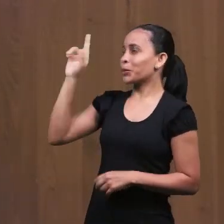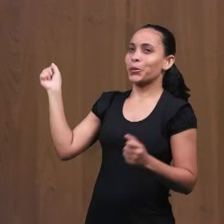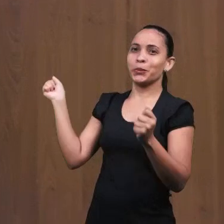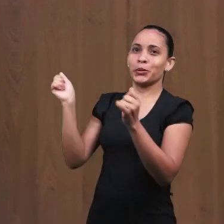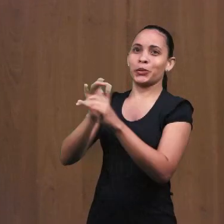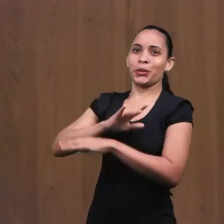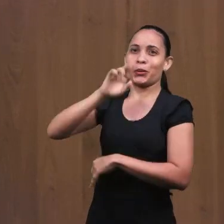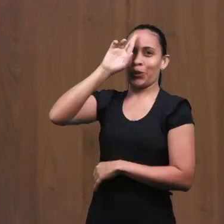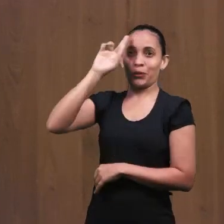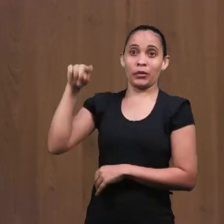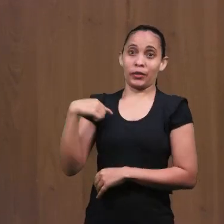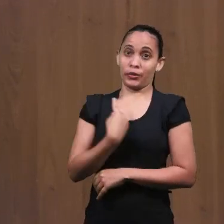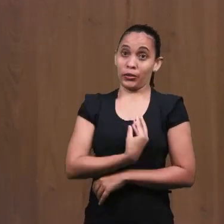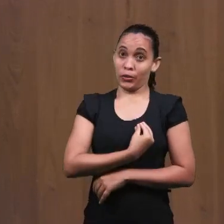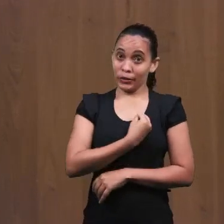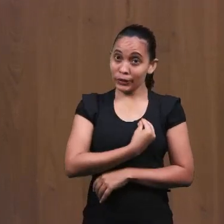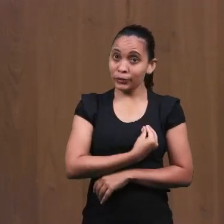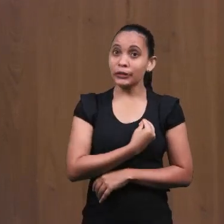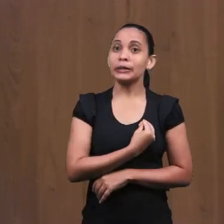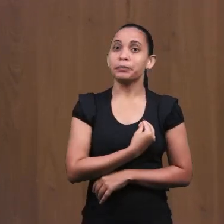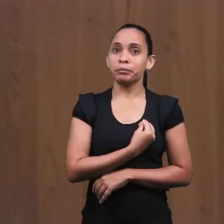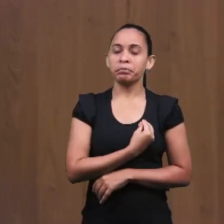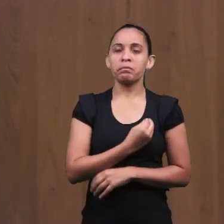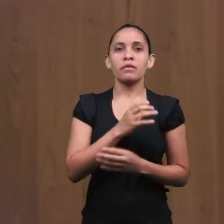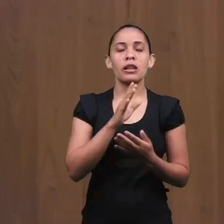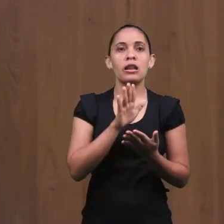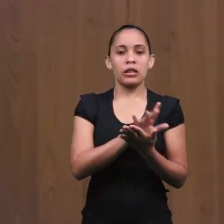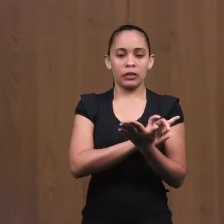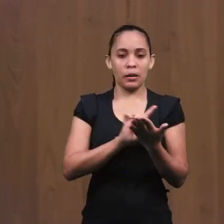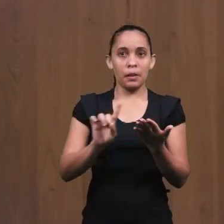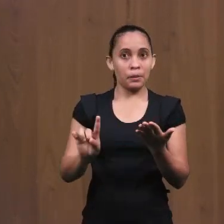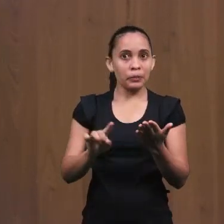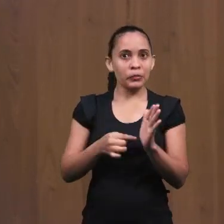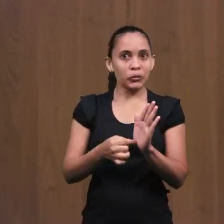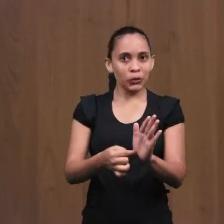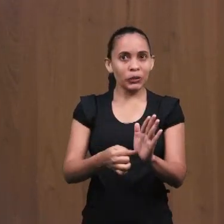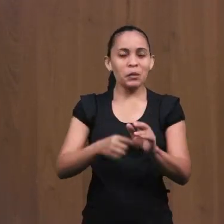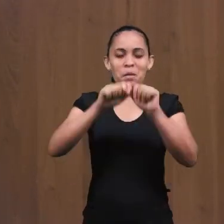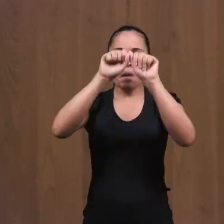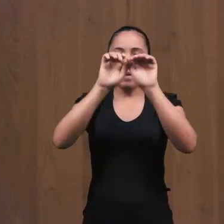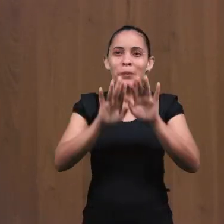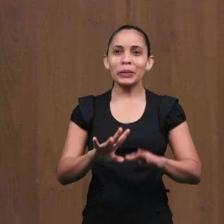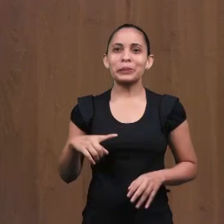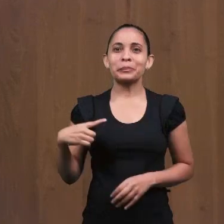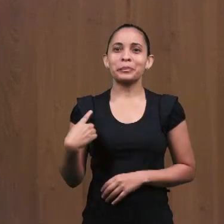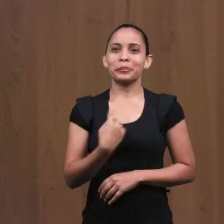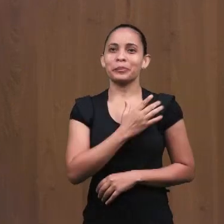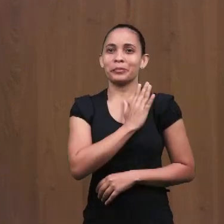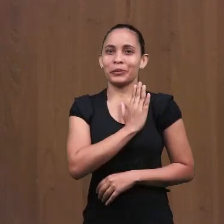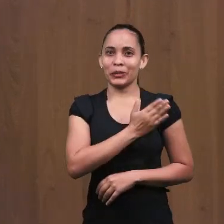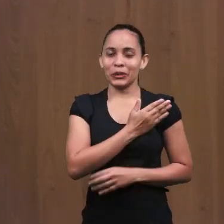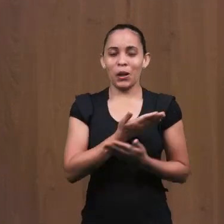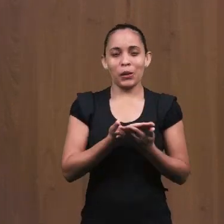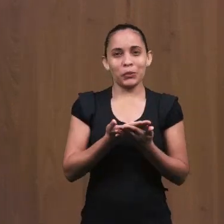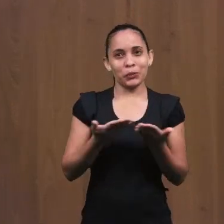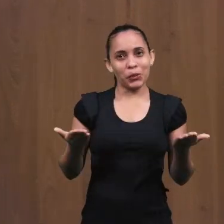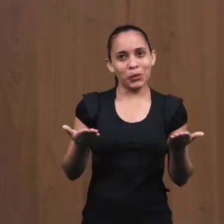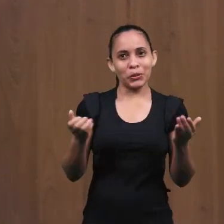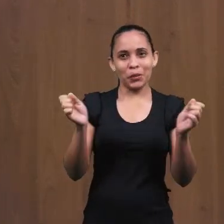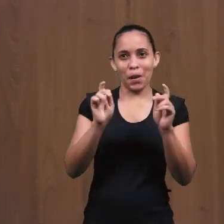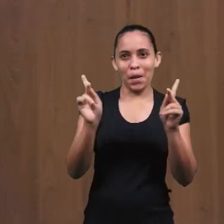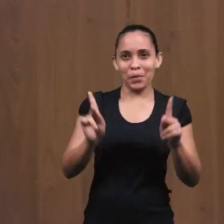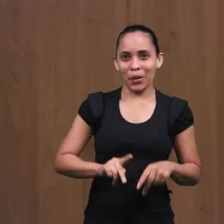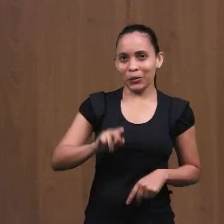notre vie. Que cette parole soit une bénédiction pour notre cœur. À tous, la paix du Seigneur